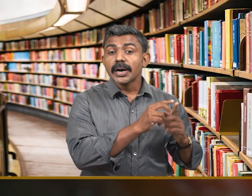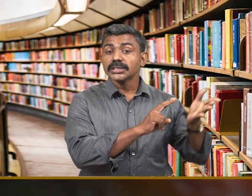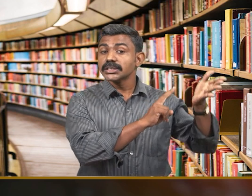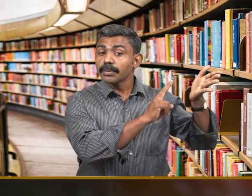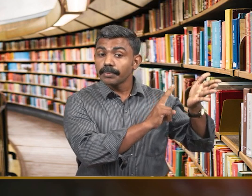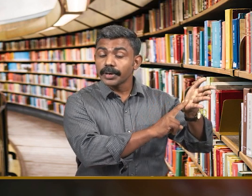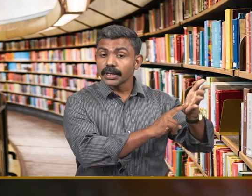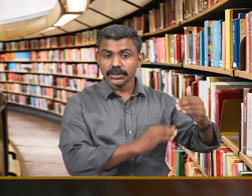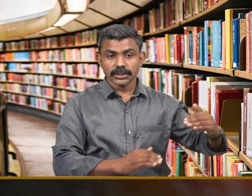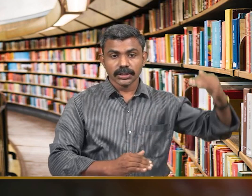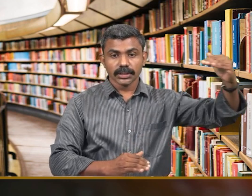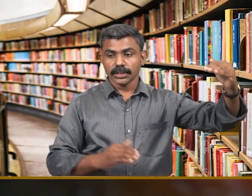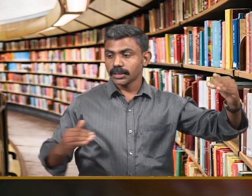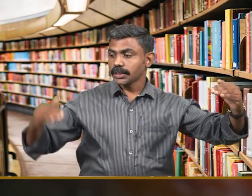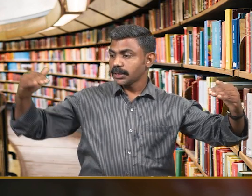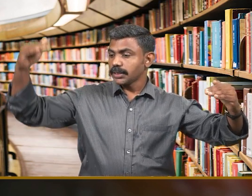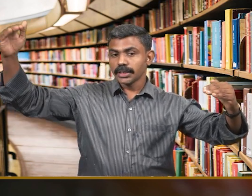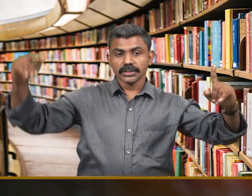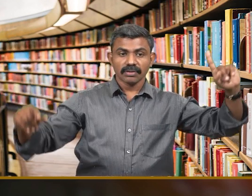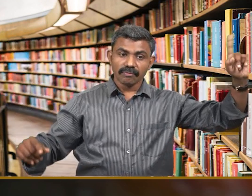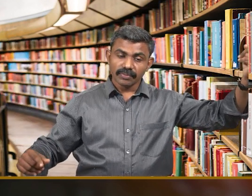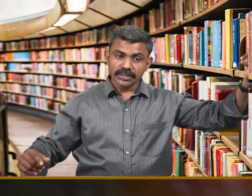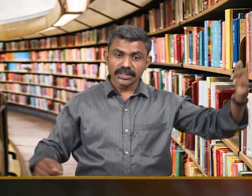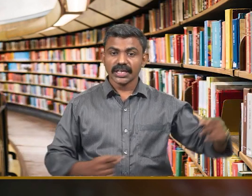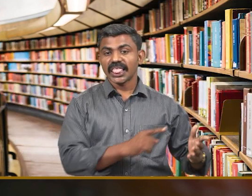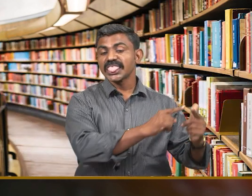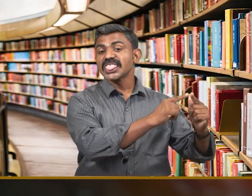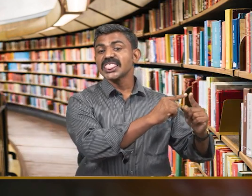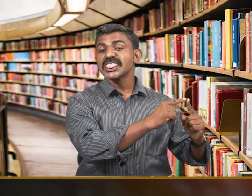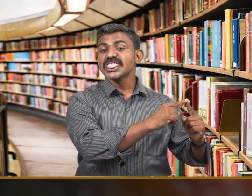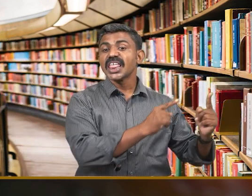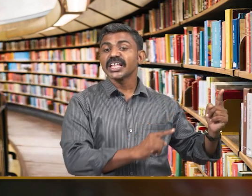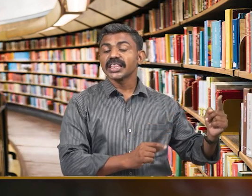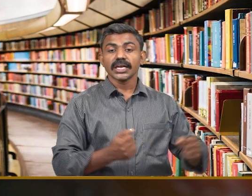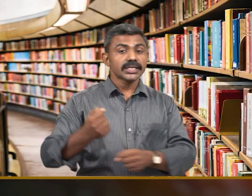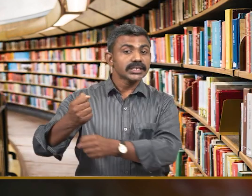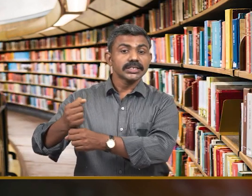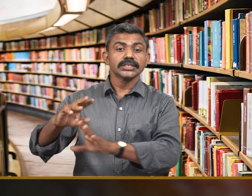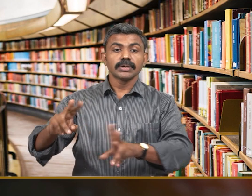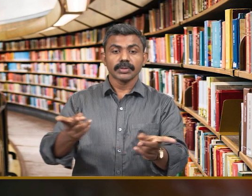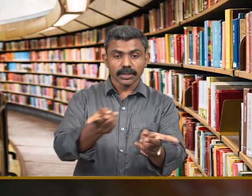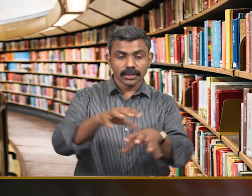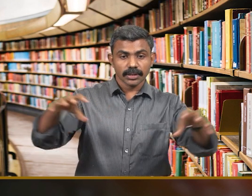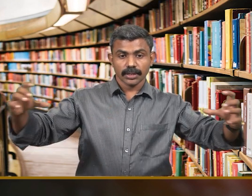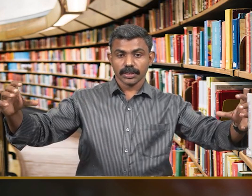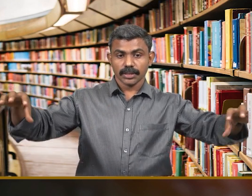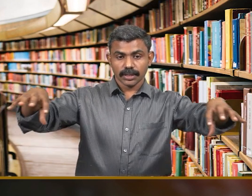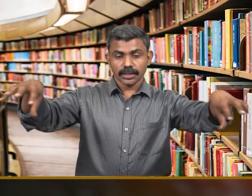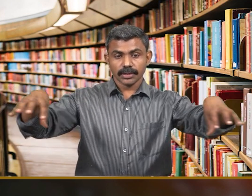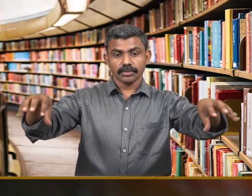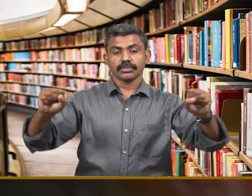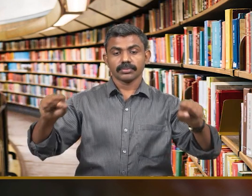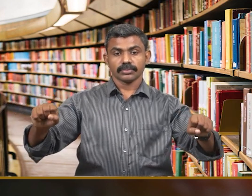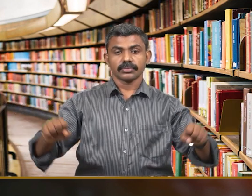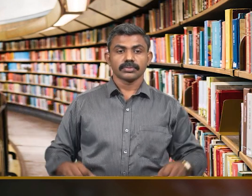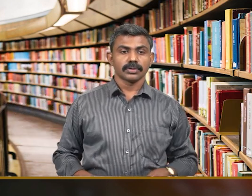இது எங்கே ஏற்பட்டது, எங்கே ஏற்பட்டது இப்போ தானே சொன்னேன், எங்கே, ஜெர்மனி இத்தாலி. சரிங்க, இப்போ இத்தாலிலேயும்